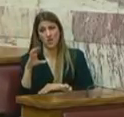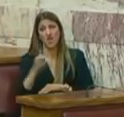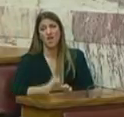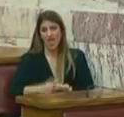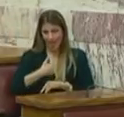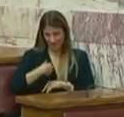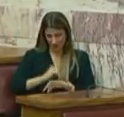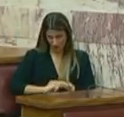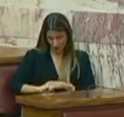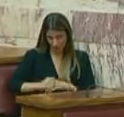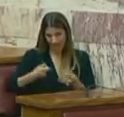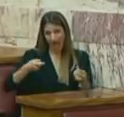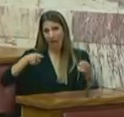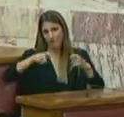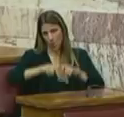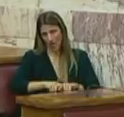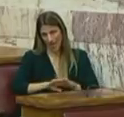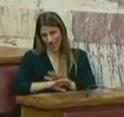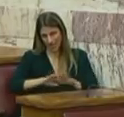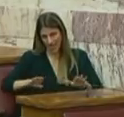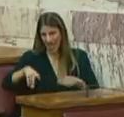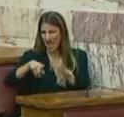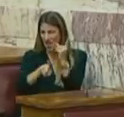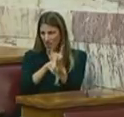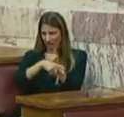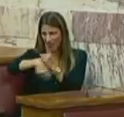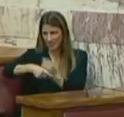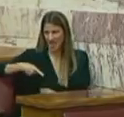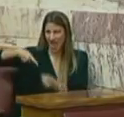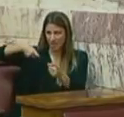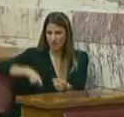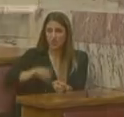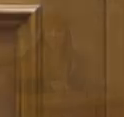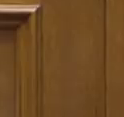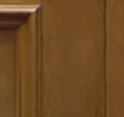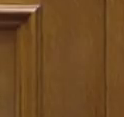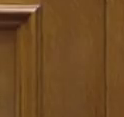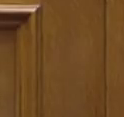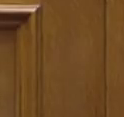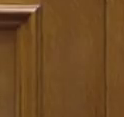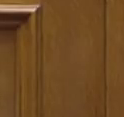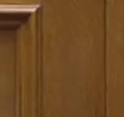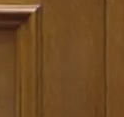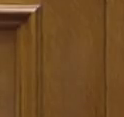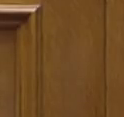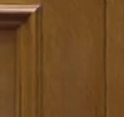φοβηθούμε εμείς με ειδικά δικαστήρια που μας απειλεί ο κύριος Σαμαράς?